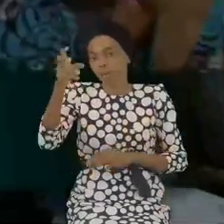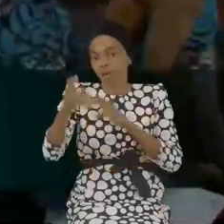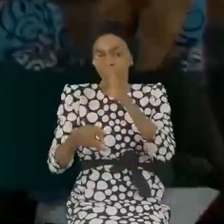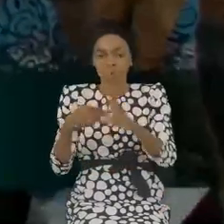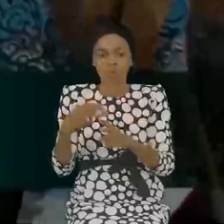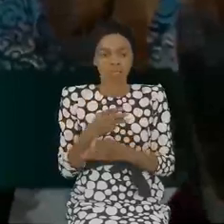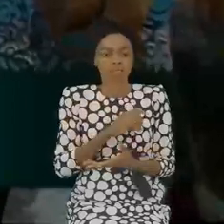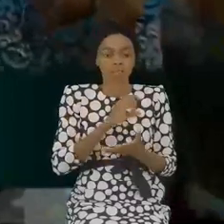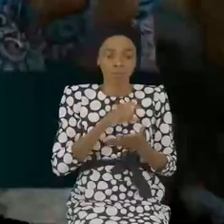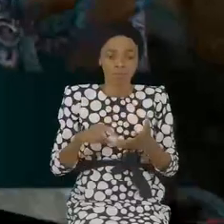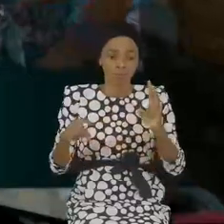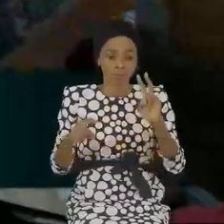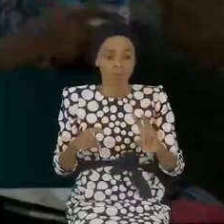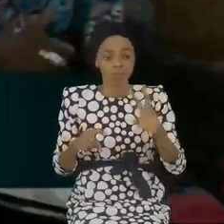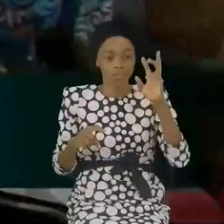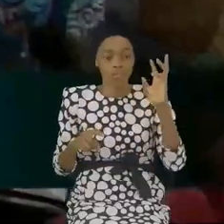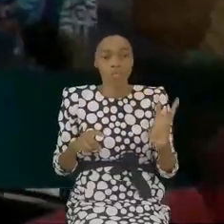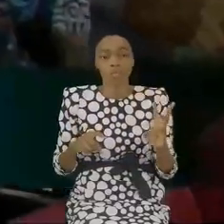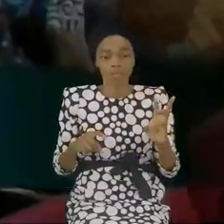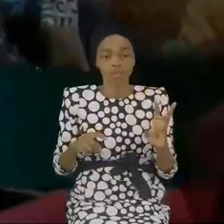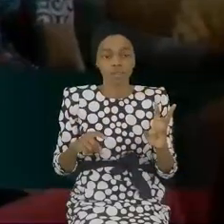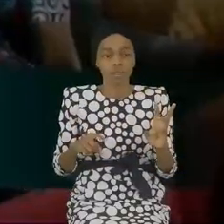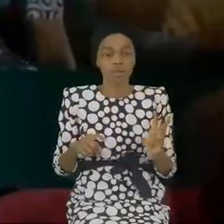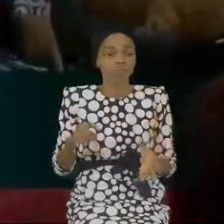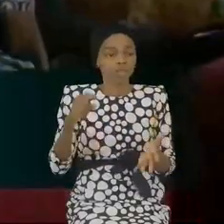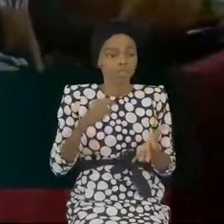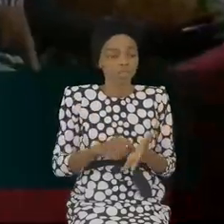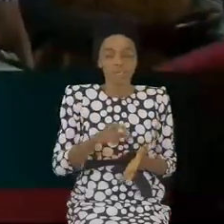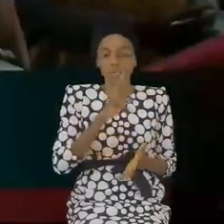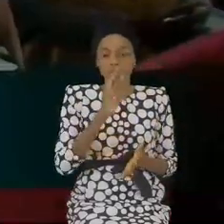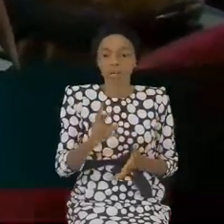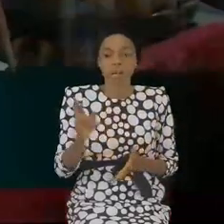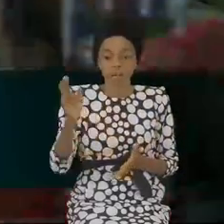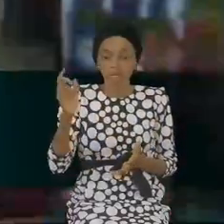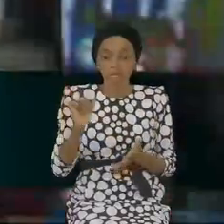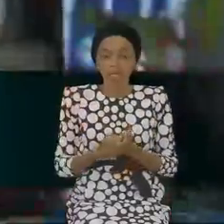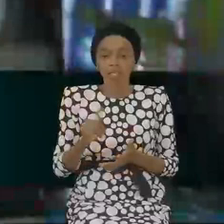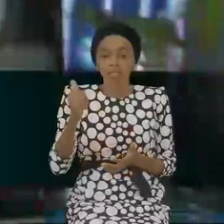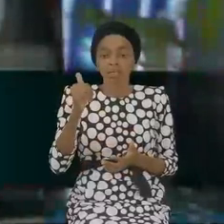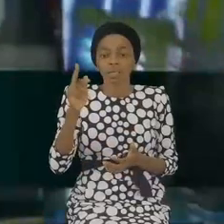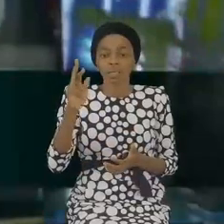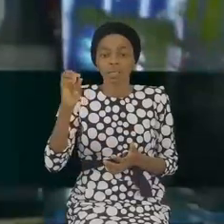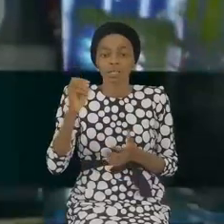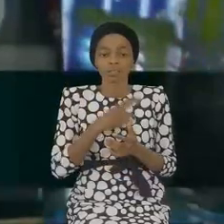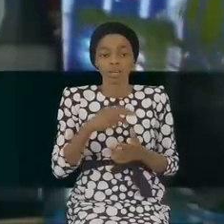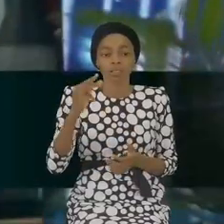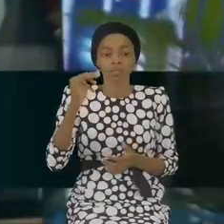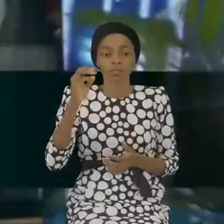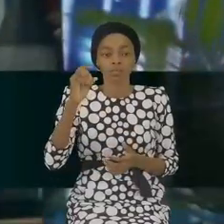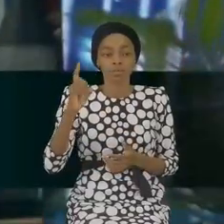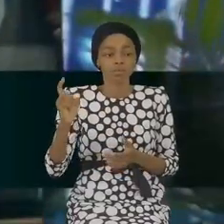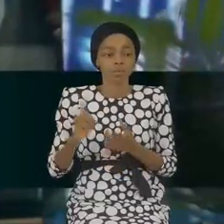26 de ce même chapitre, « Ce sont là ce Aaron et ce Moïse à qui l'Éternel dit, «